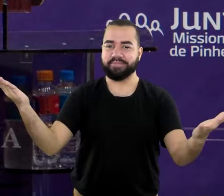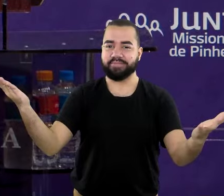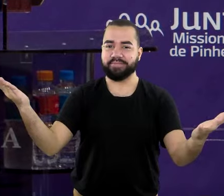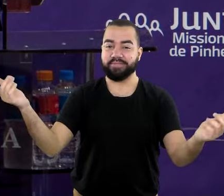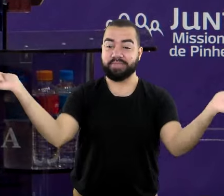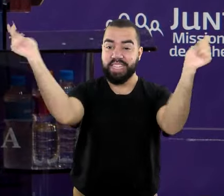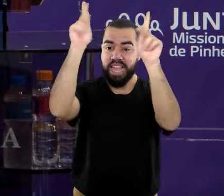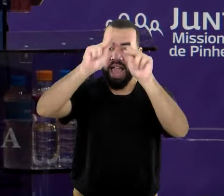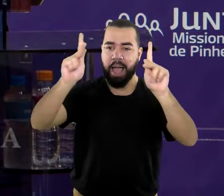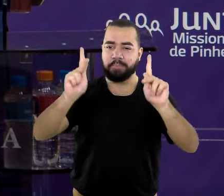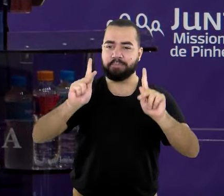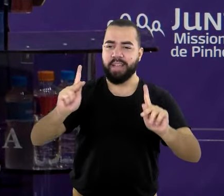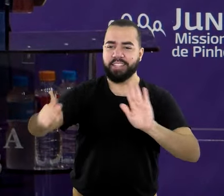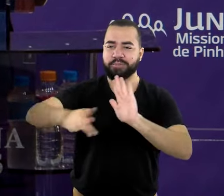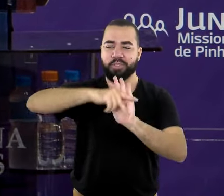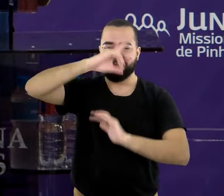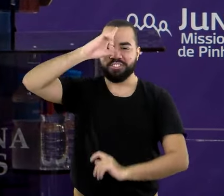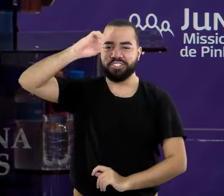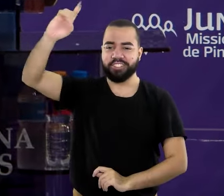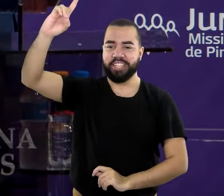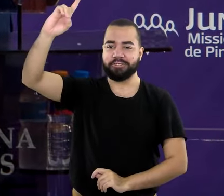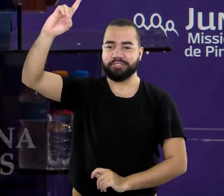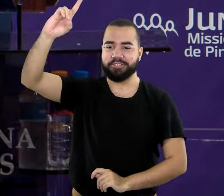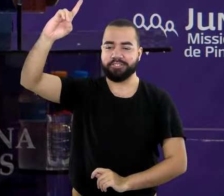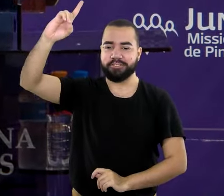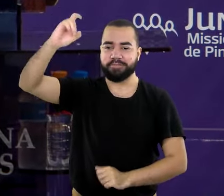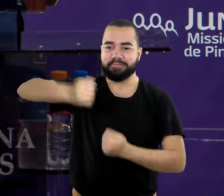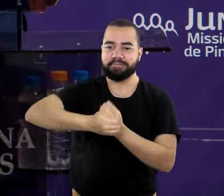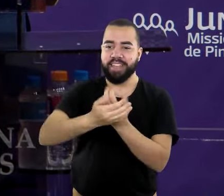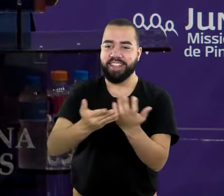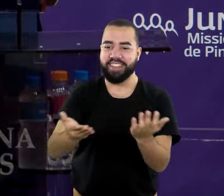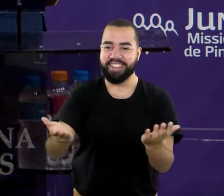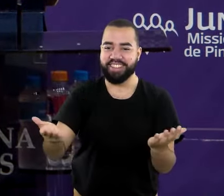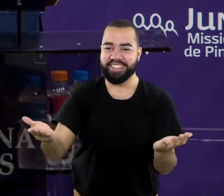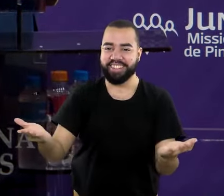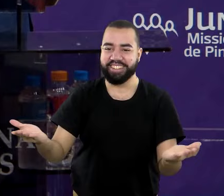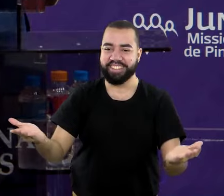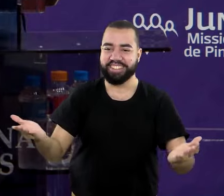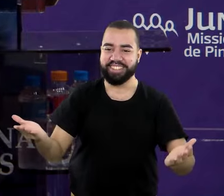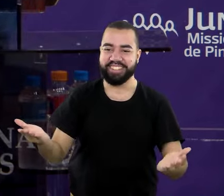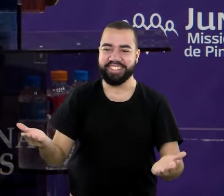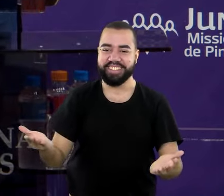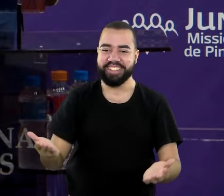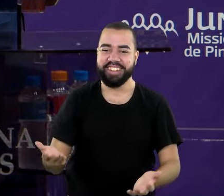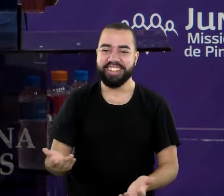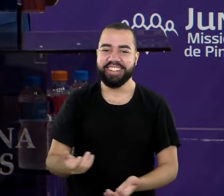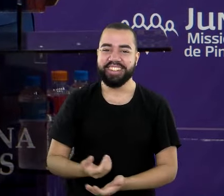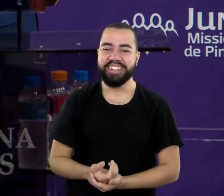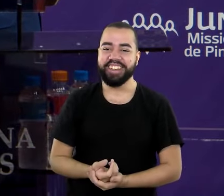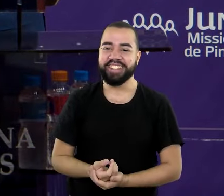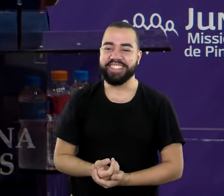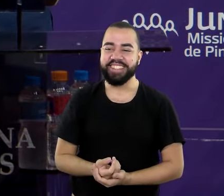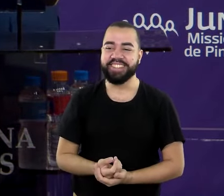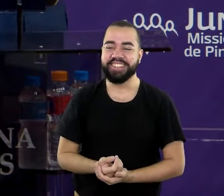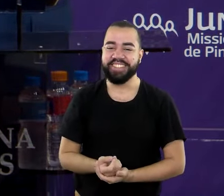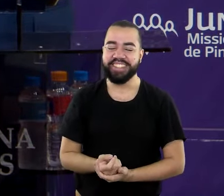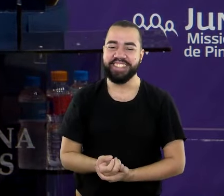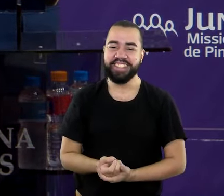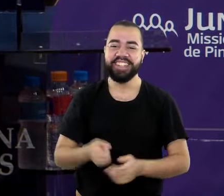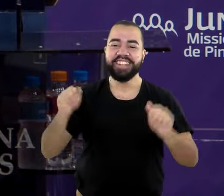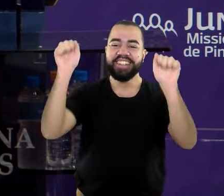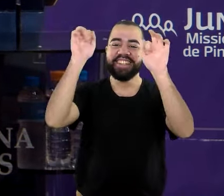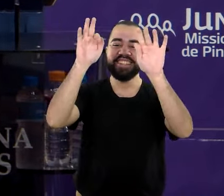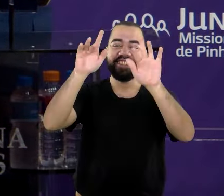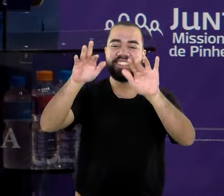것입니다. A paz de Deus. 너무나 큰 축복인 것입니다. É uma bênção imensa. 우리는